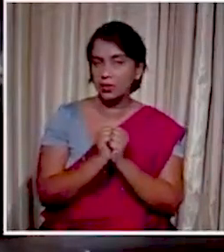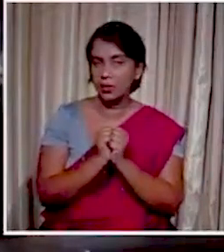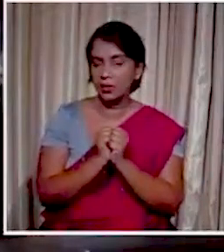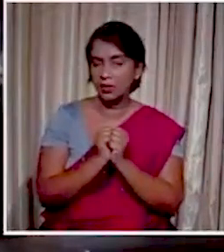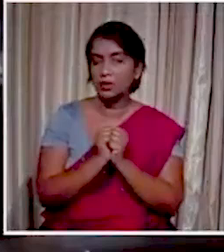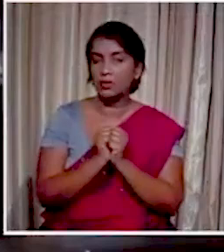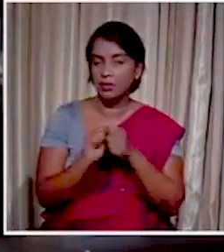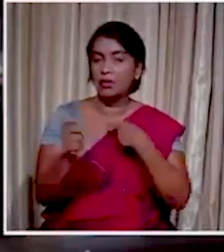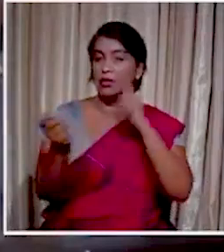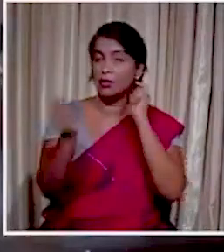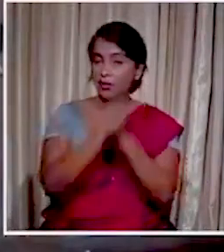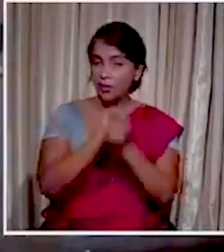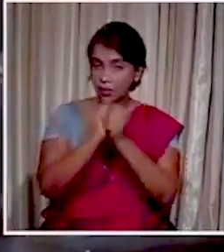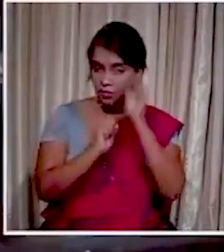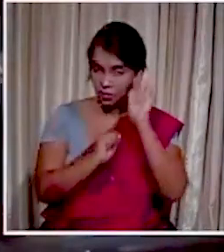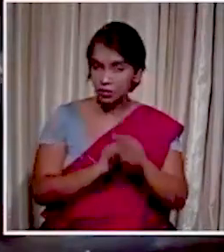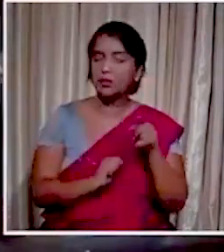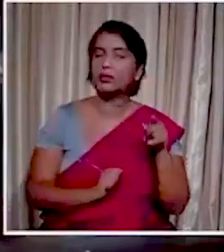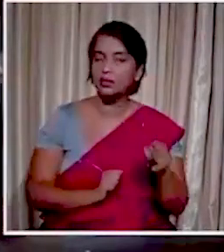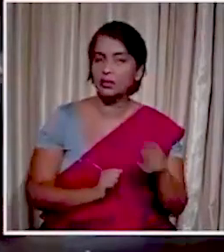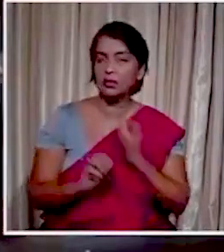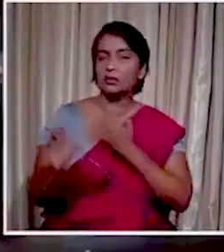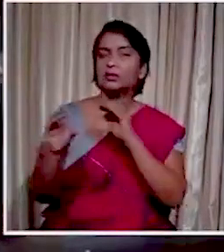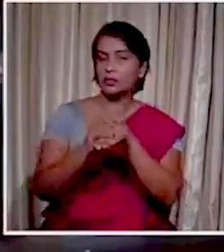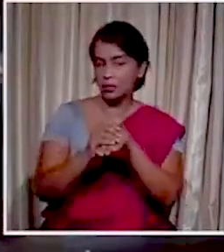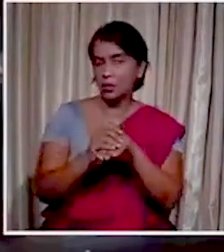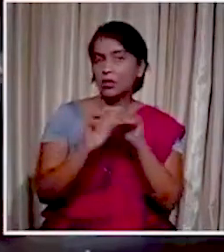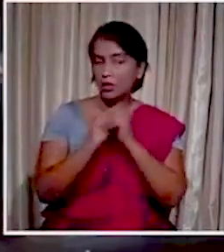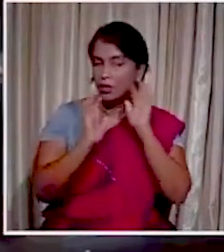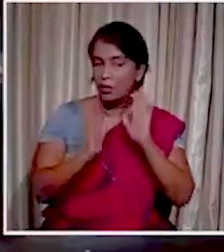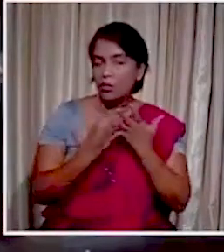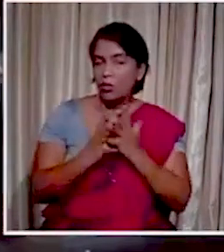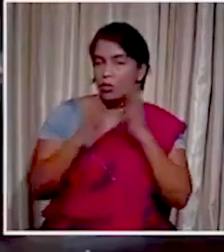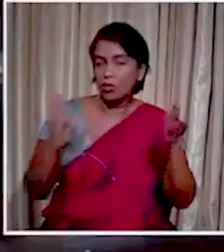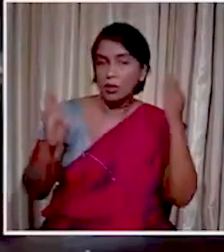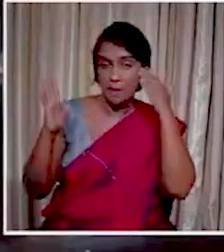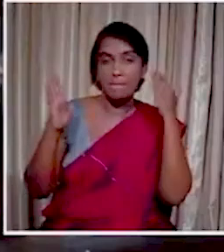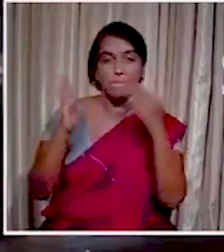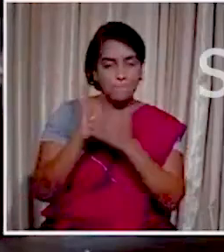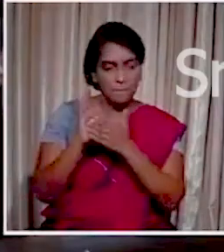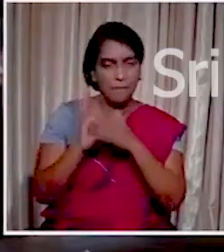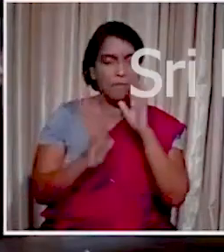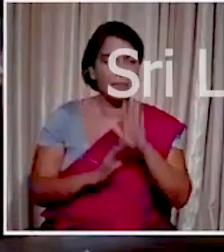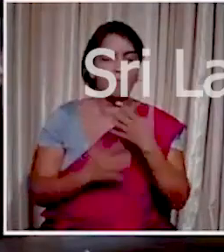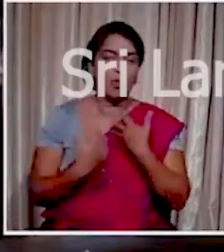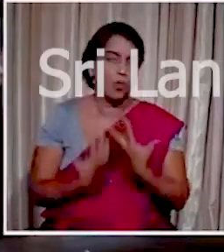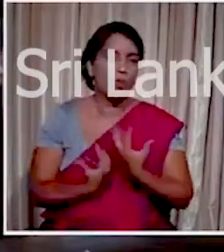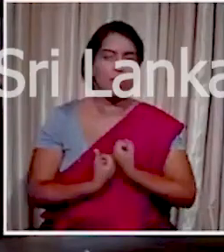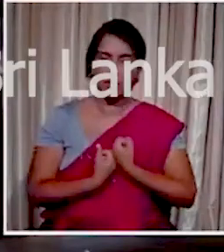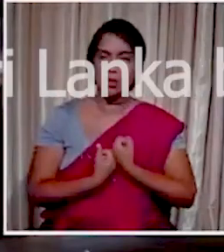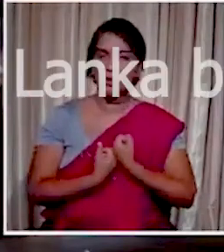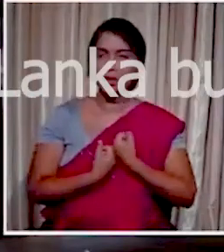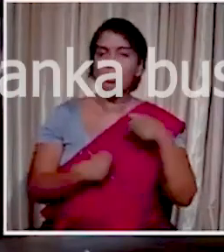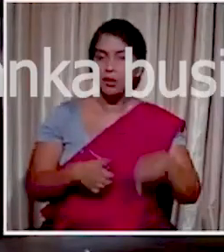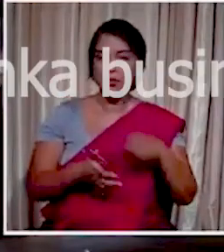ए वेनस करीम सदा मेदियत्वीतु किन दैडी अधिस्थानयक् सह उवमनावक्